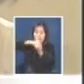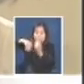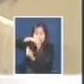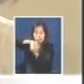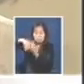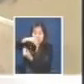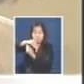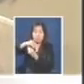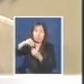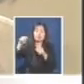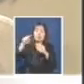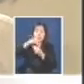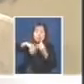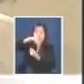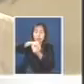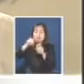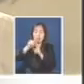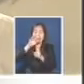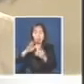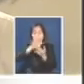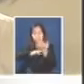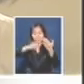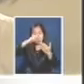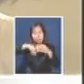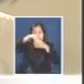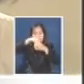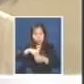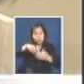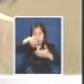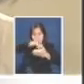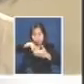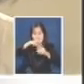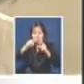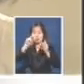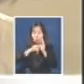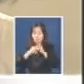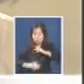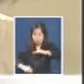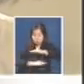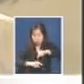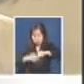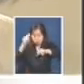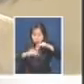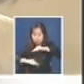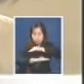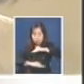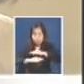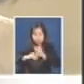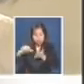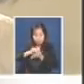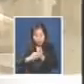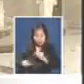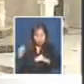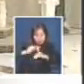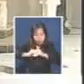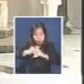กลับไปอันนี้ก็ถือว่าเป็นสิ่งที่เราเชื่อว่าถ้าทำให้พื้นฐานเนี่ยฐานรากเนี่ยได้มีการ